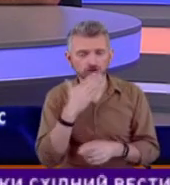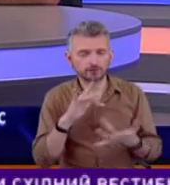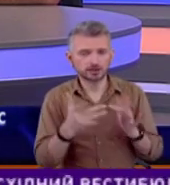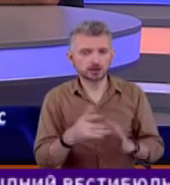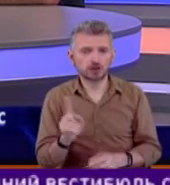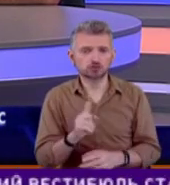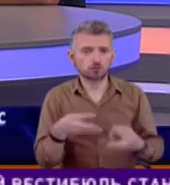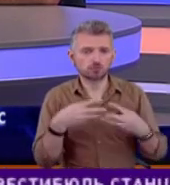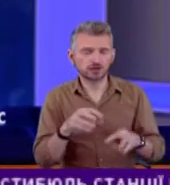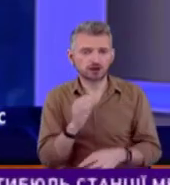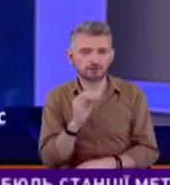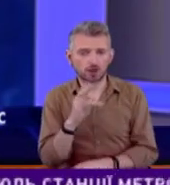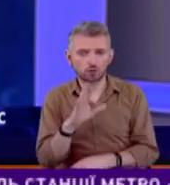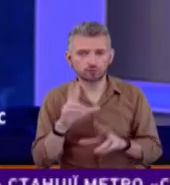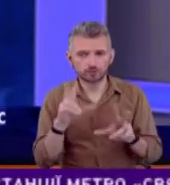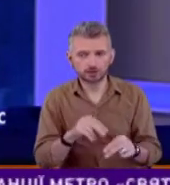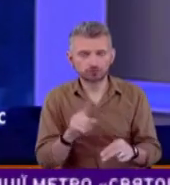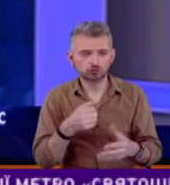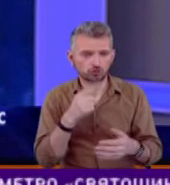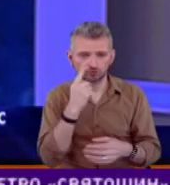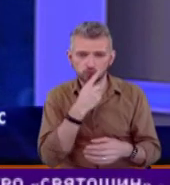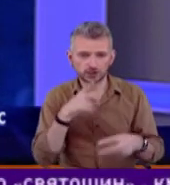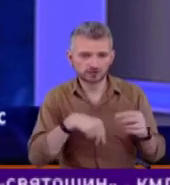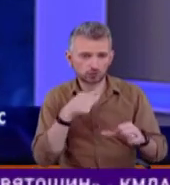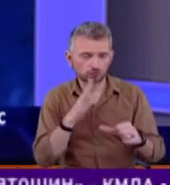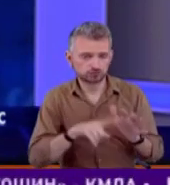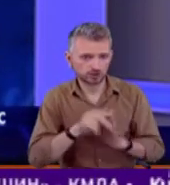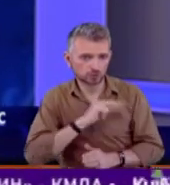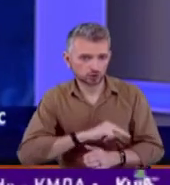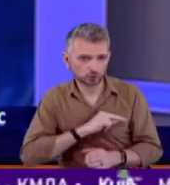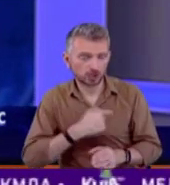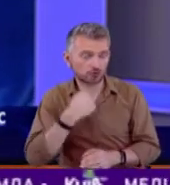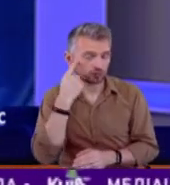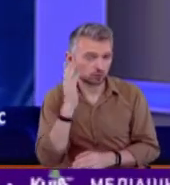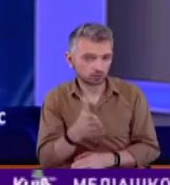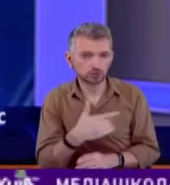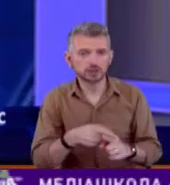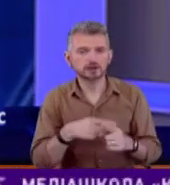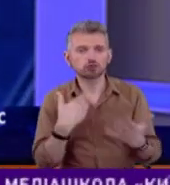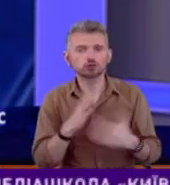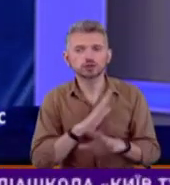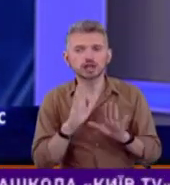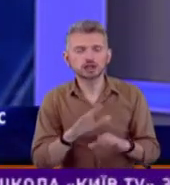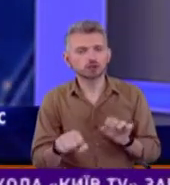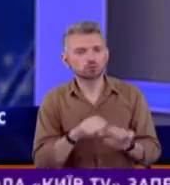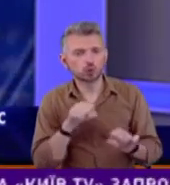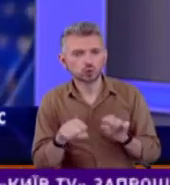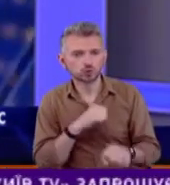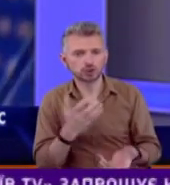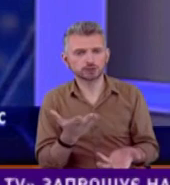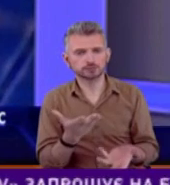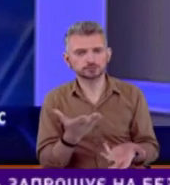що міністр Аваков пообіцяв, що до кінця року воно запрацює. Я думаю, що воно запрацює. І це стосується не тільки порушень